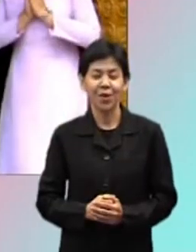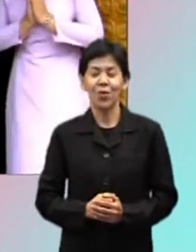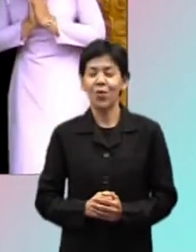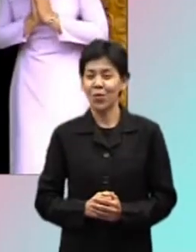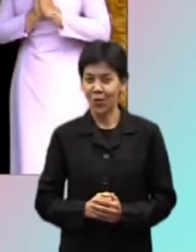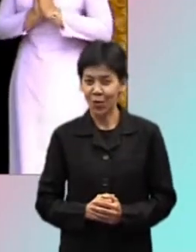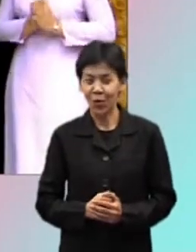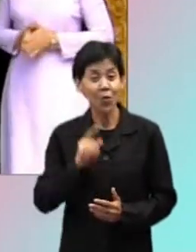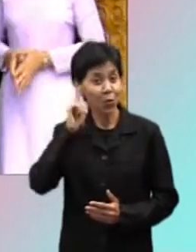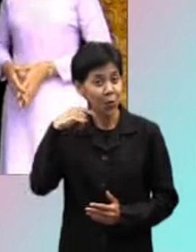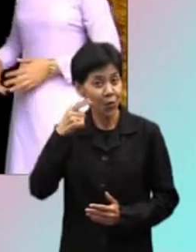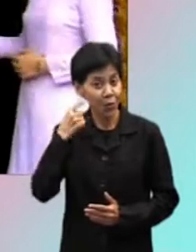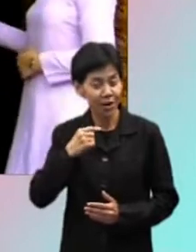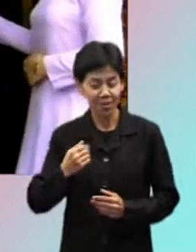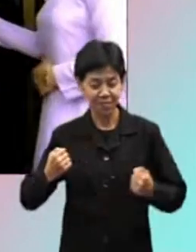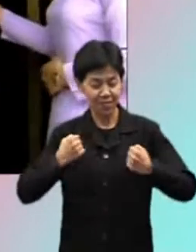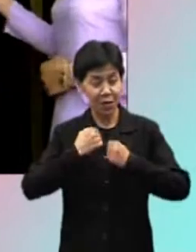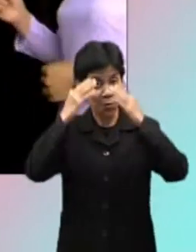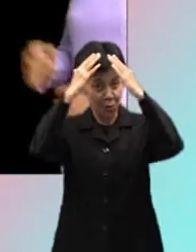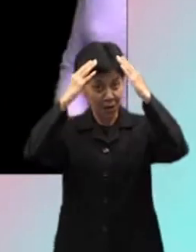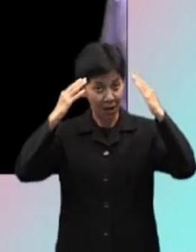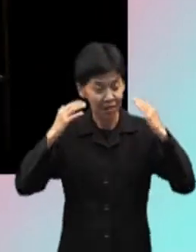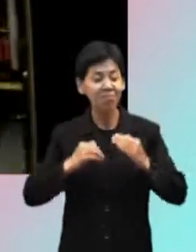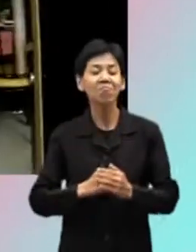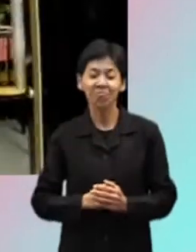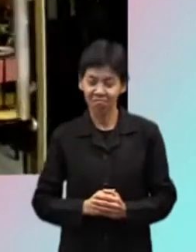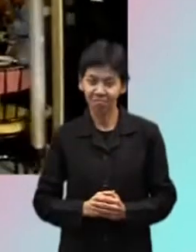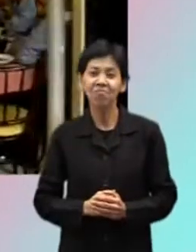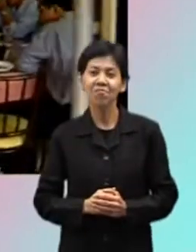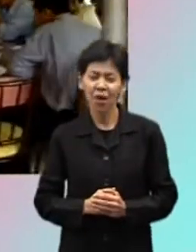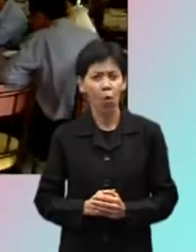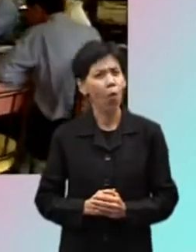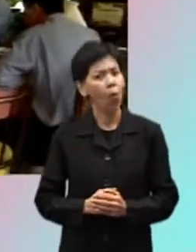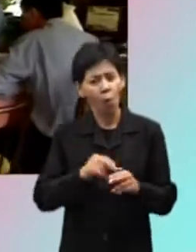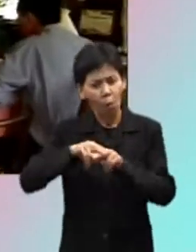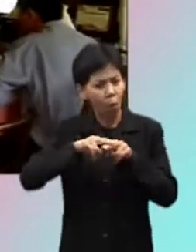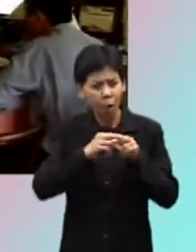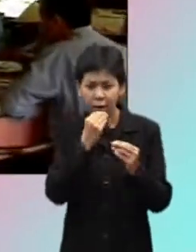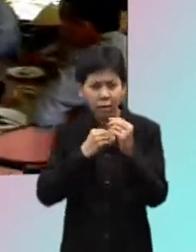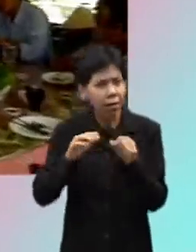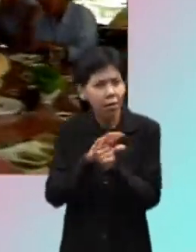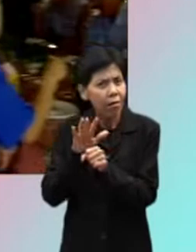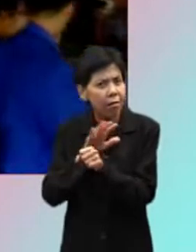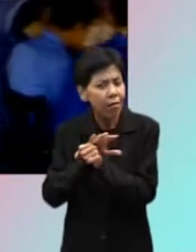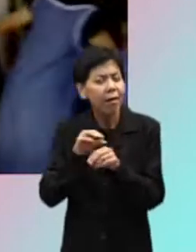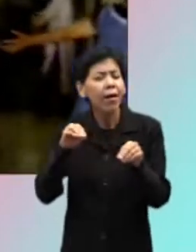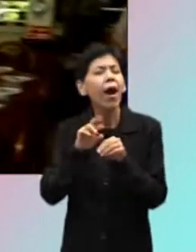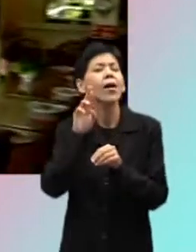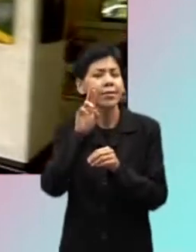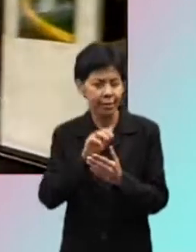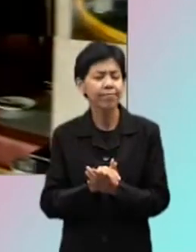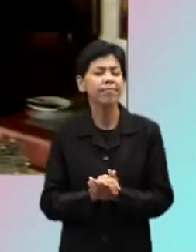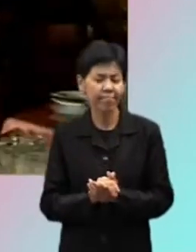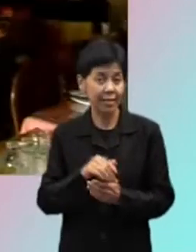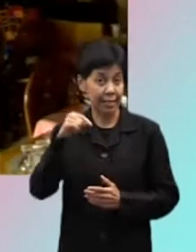าวมีสาวๆแต่งชุดเวียดนามซะด้วยคนแน่นร้านเลยนะครับใกล้ๆเที่ยงแบบเนี้ยเพ